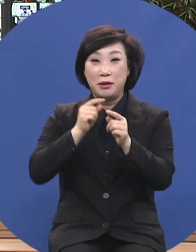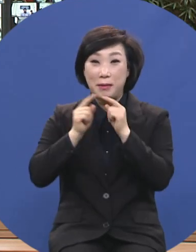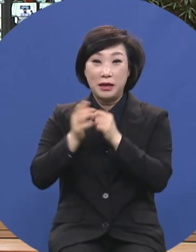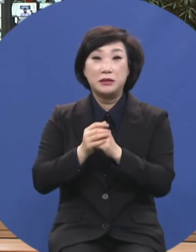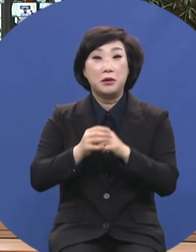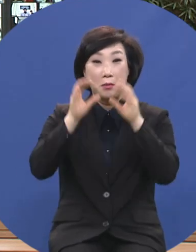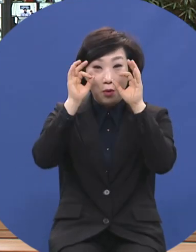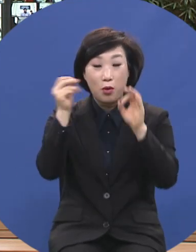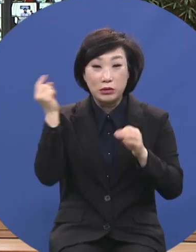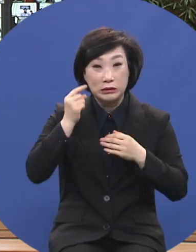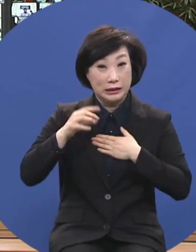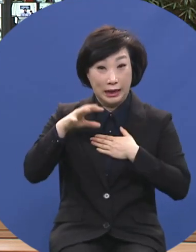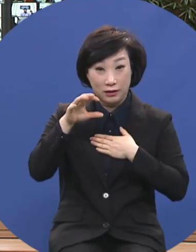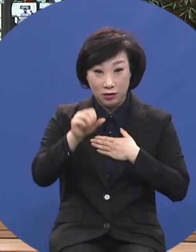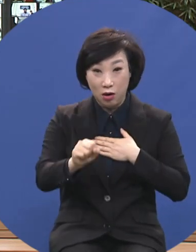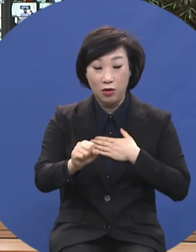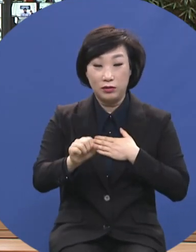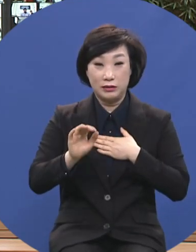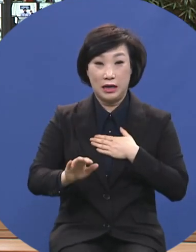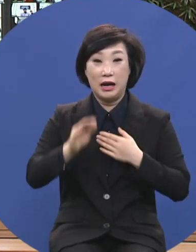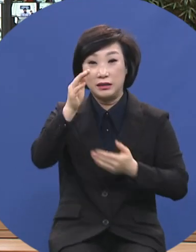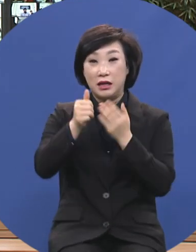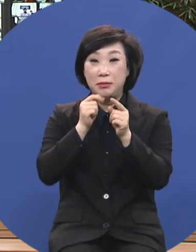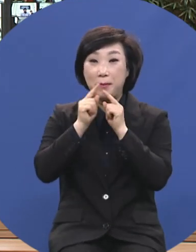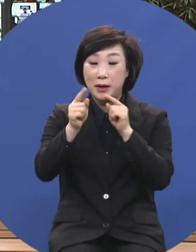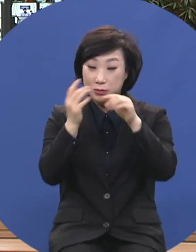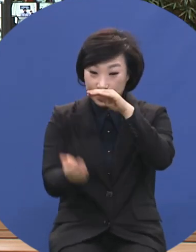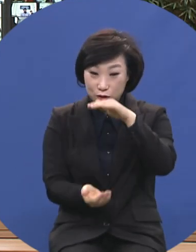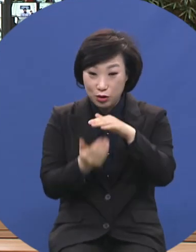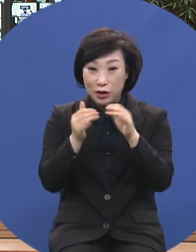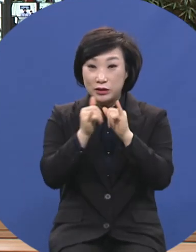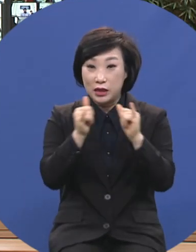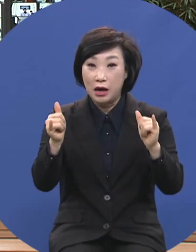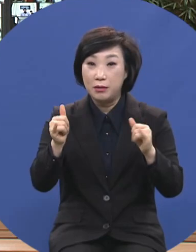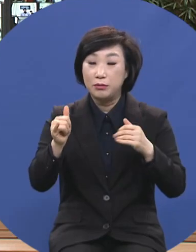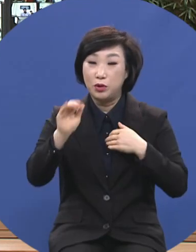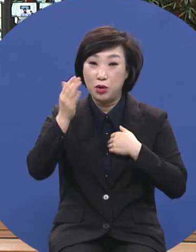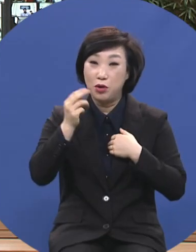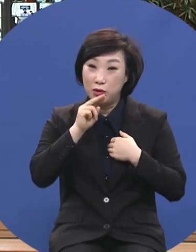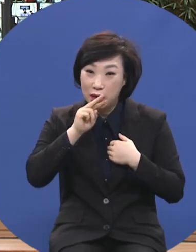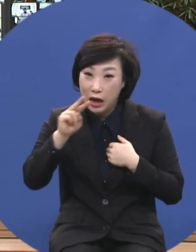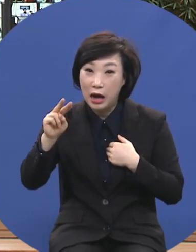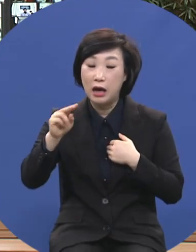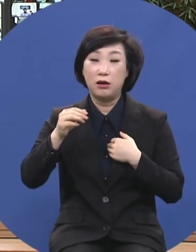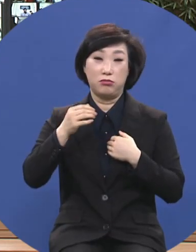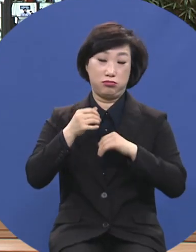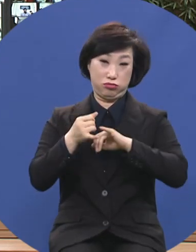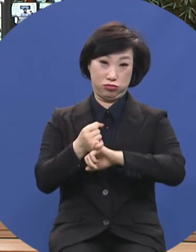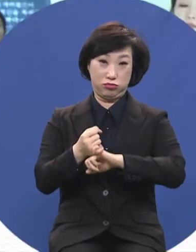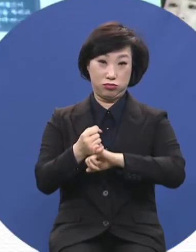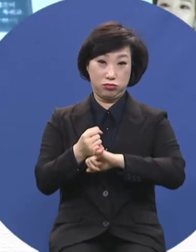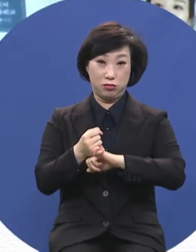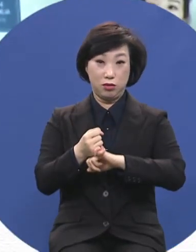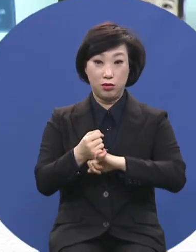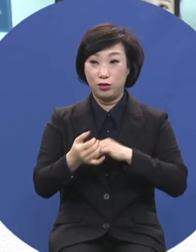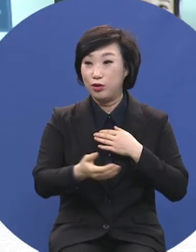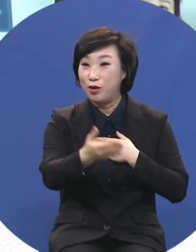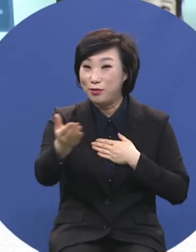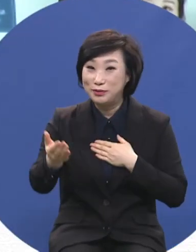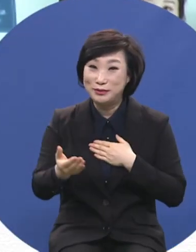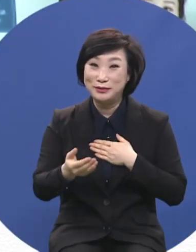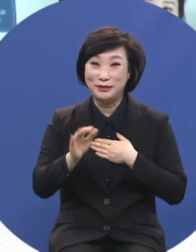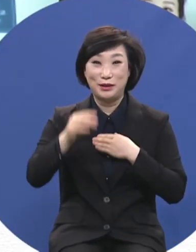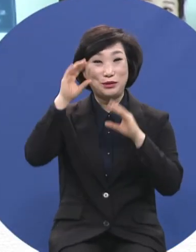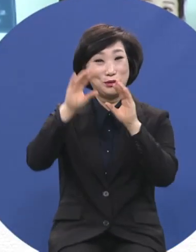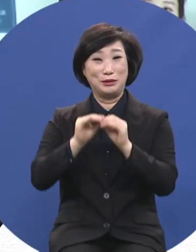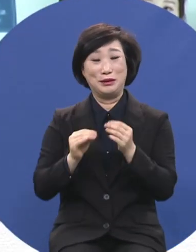듣는 당사자로서 그 말씀을 이루어가는 사람이 되어야 된다라는 사실에 대해서는 우리가